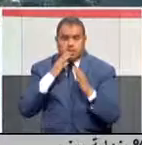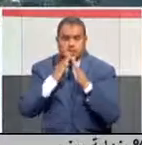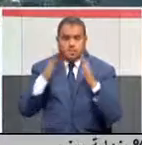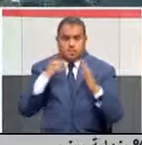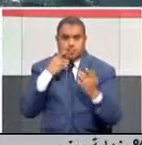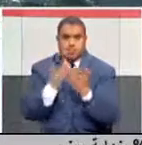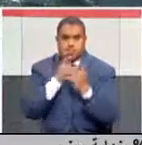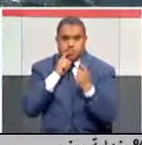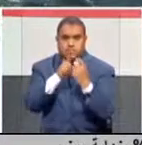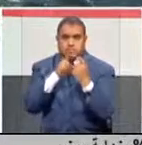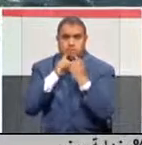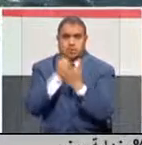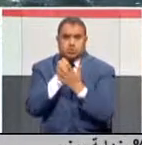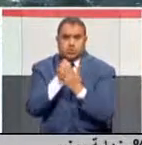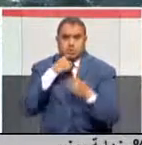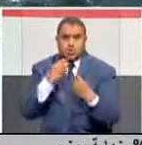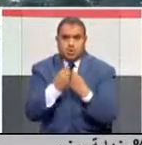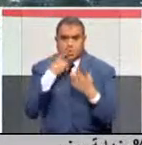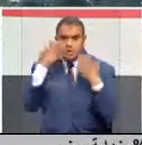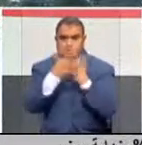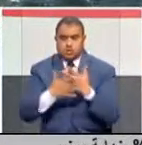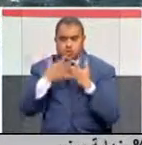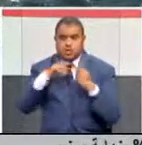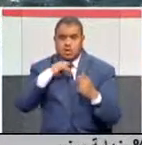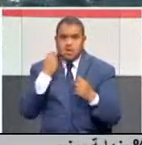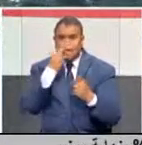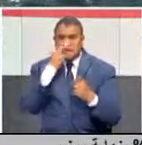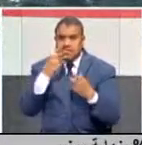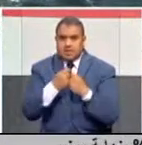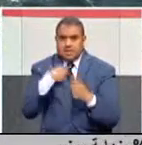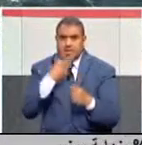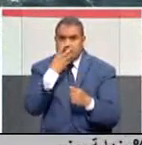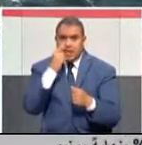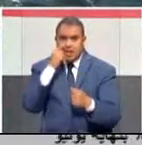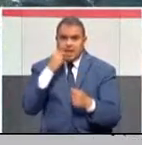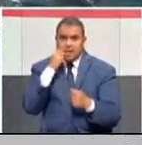المشتركة لتعزيز الروابط التجارية بين الشركات المصرية والفنلندية. هنا نحال للتلفزيون المصري.